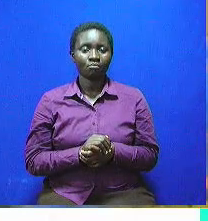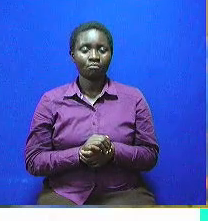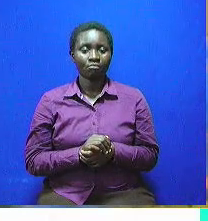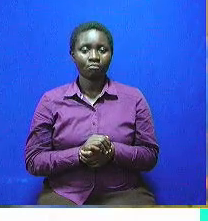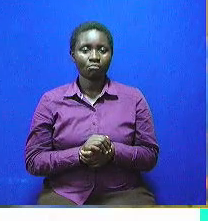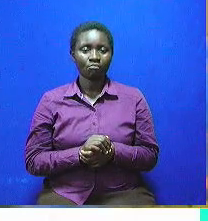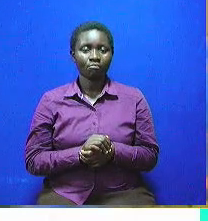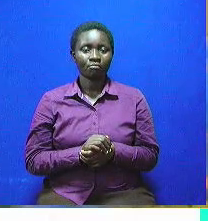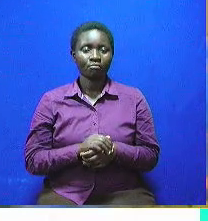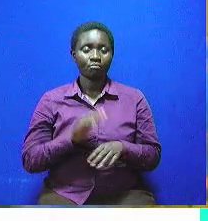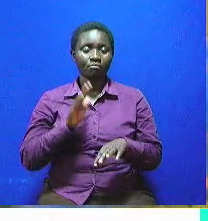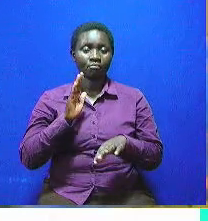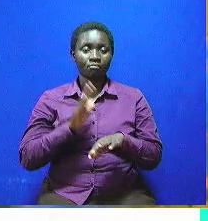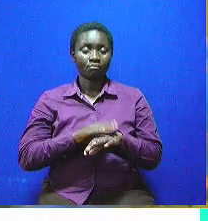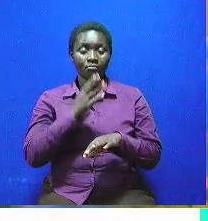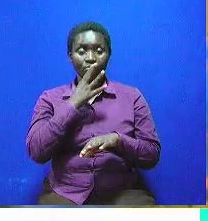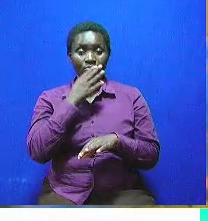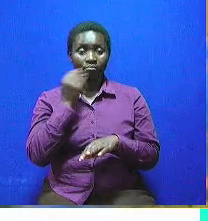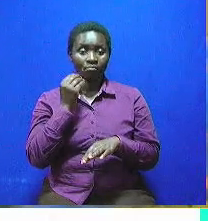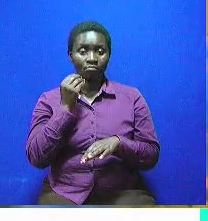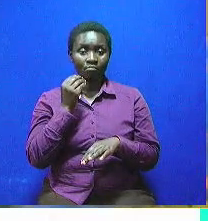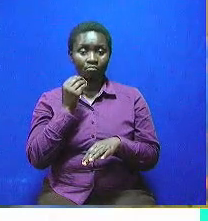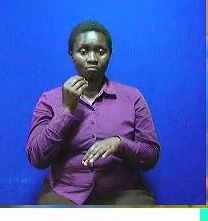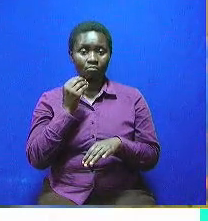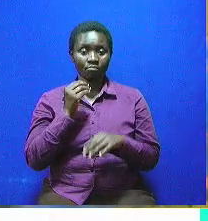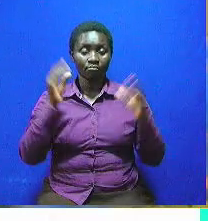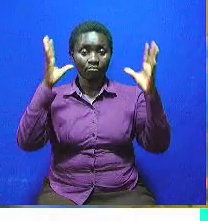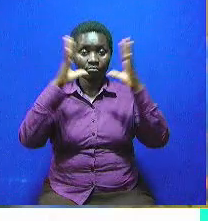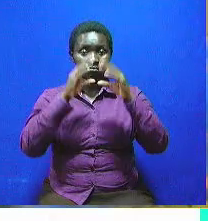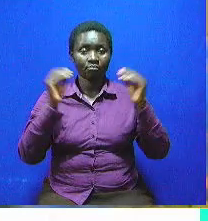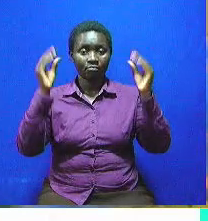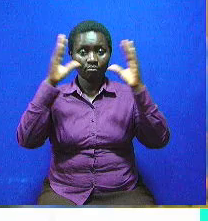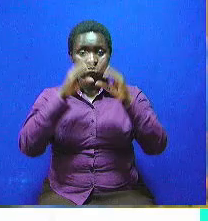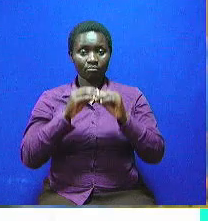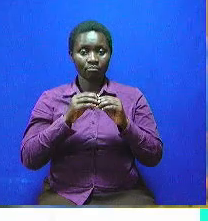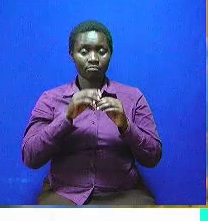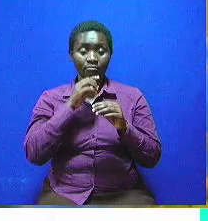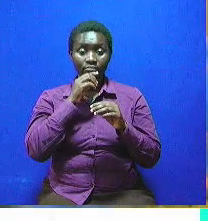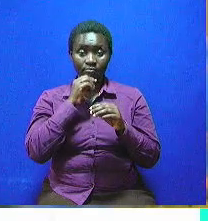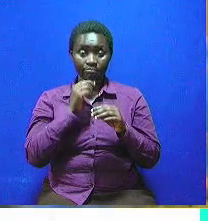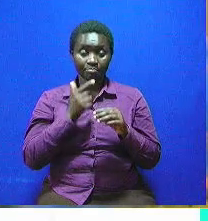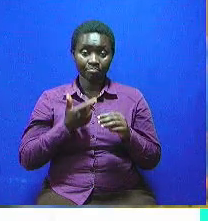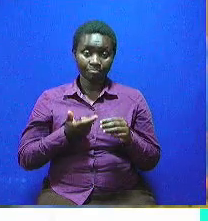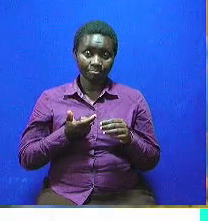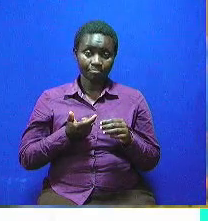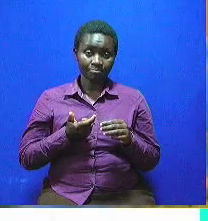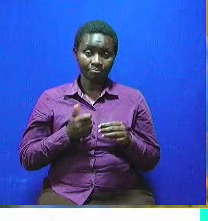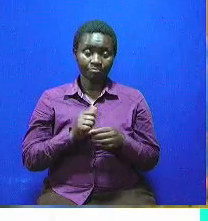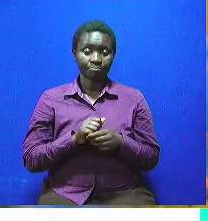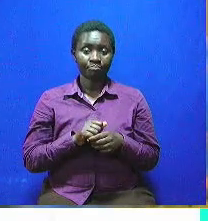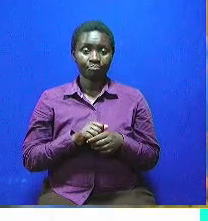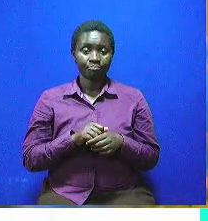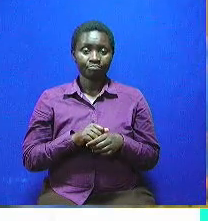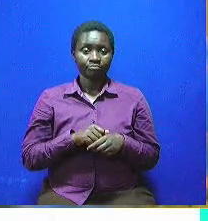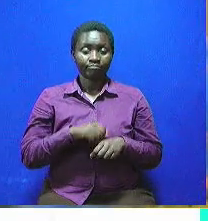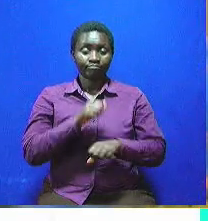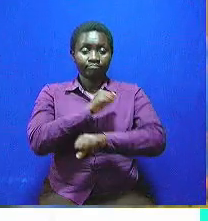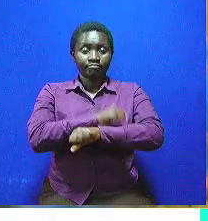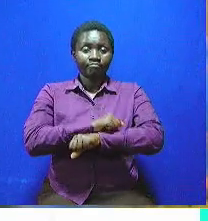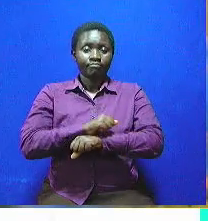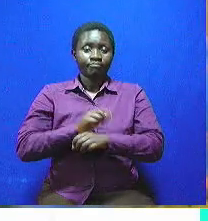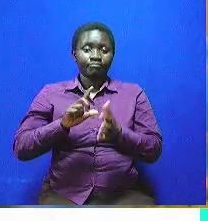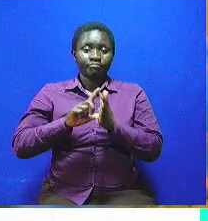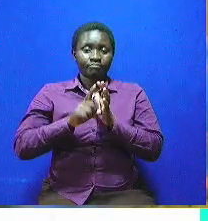chiwa kora buja. Ase ego sori ya basketball semo ya aba mureto kone semo ya aba iseke. Chiskuru tuwa abe chiwa kora buja emi ake ya magana amuna St.